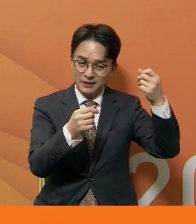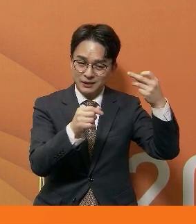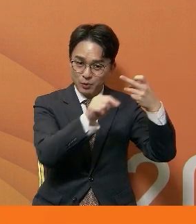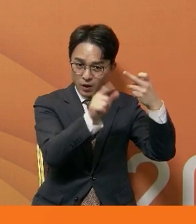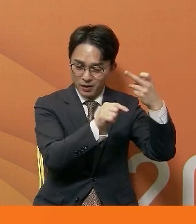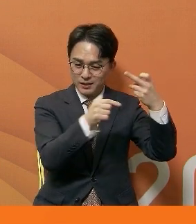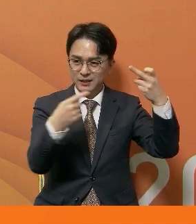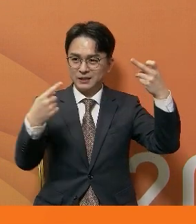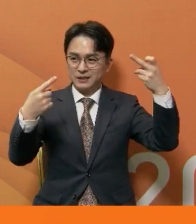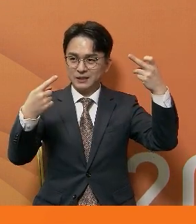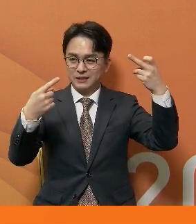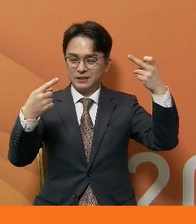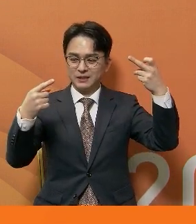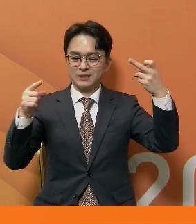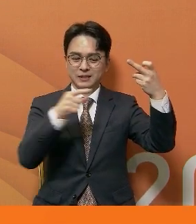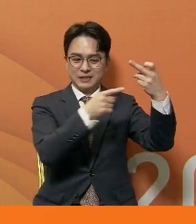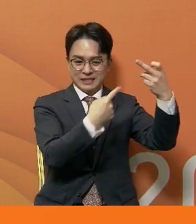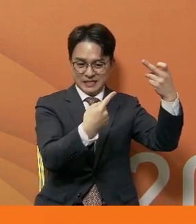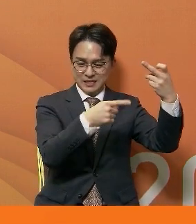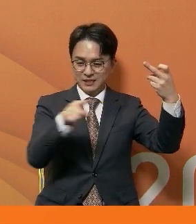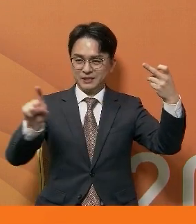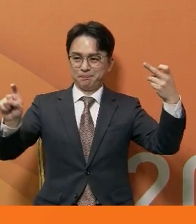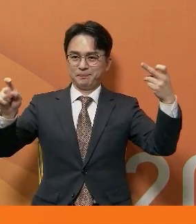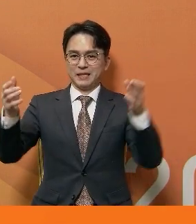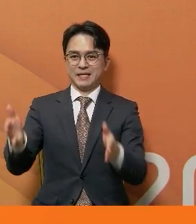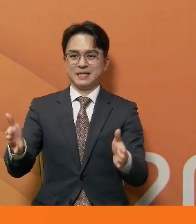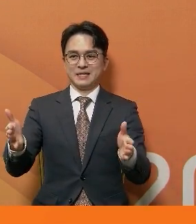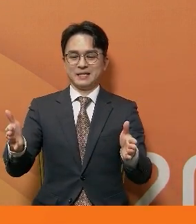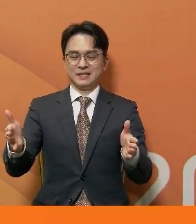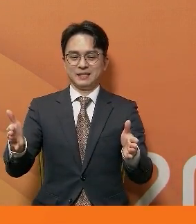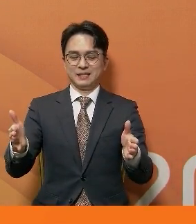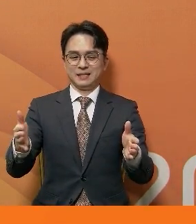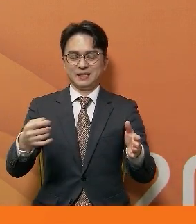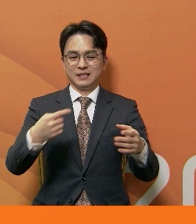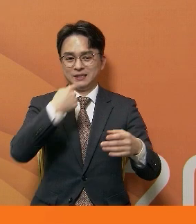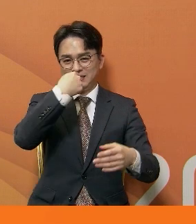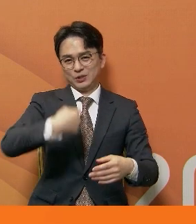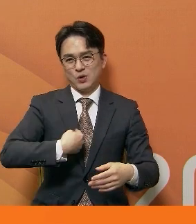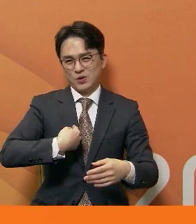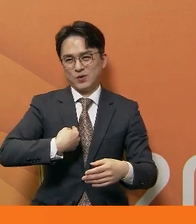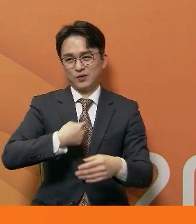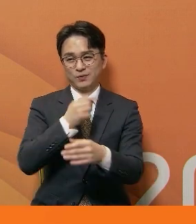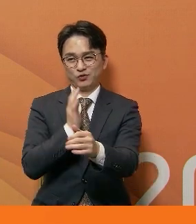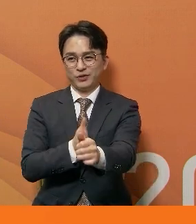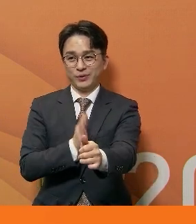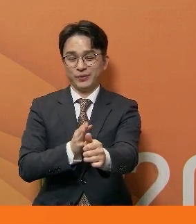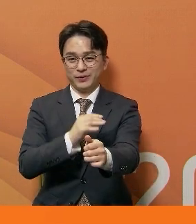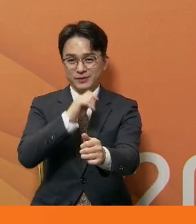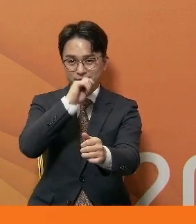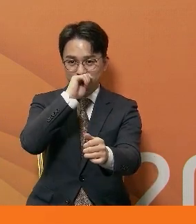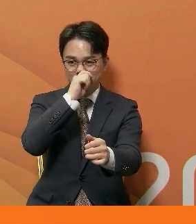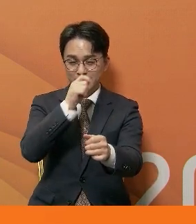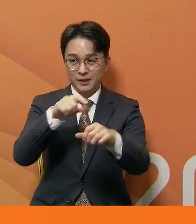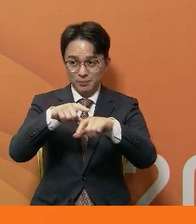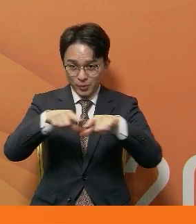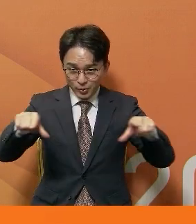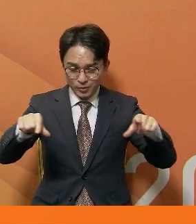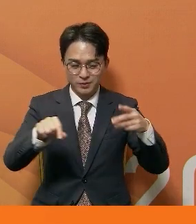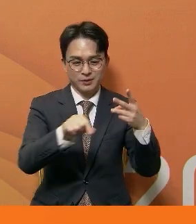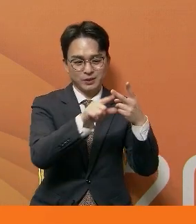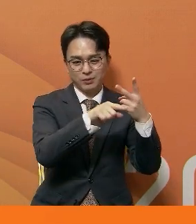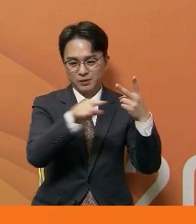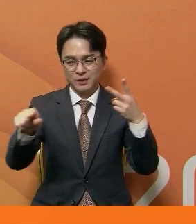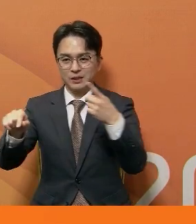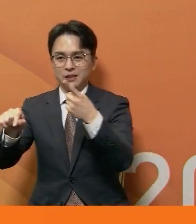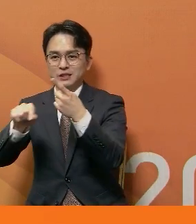신청을 받고 평가를 하고 추천하는 과정을 좀 한 달 안에 끝내기 위해서 저희가 세팅한 구조이고요 그래서